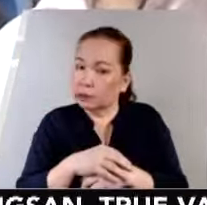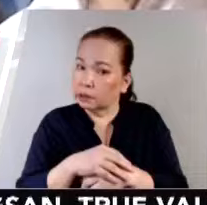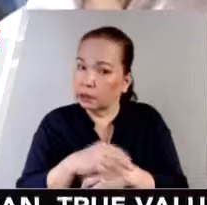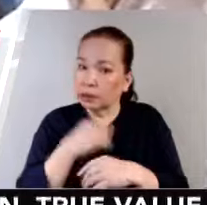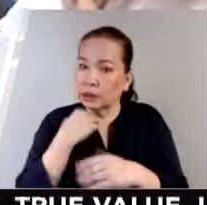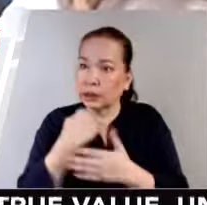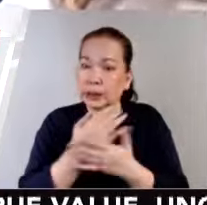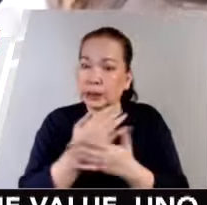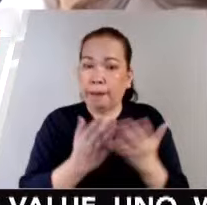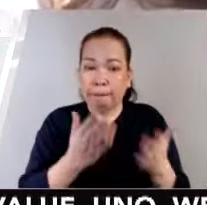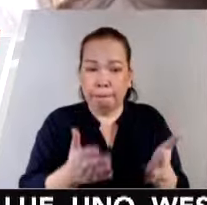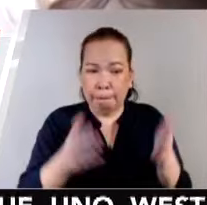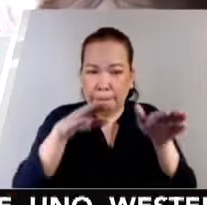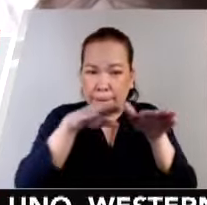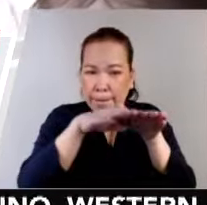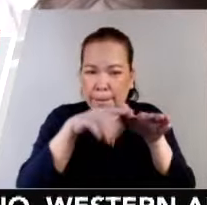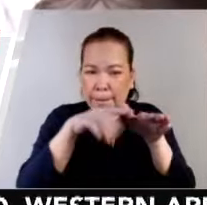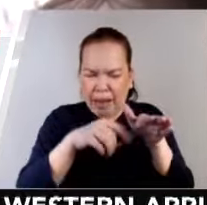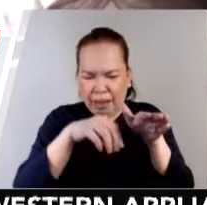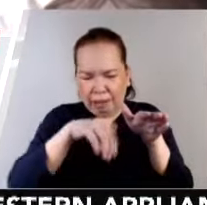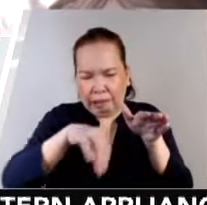namin, hinahanap namin sa file,